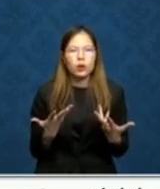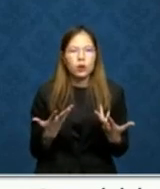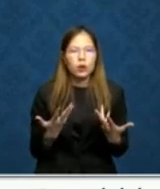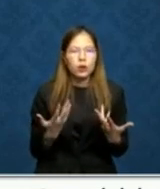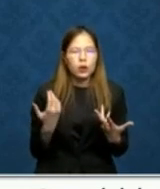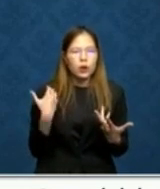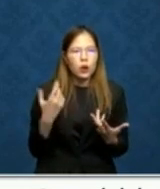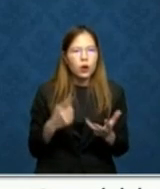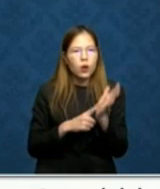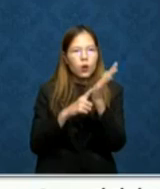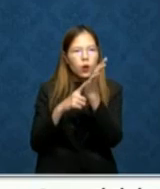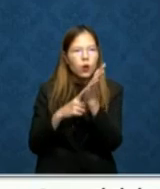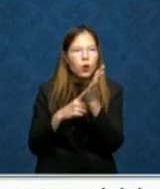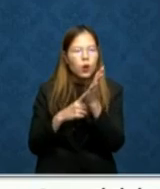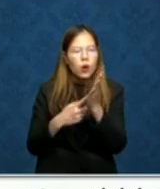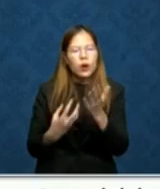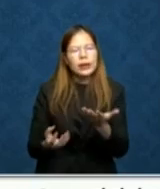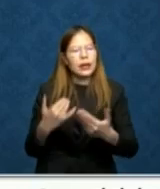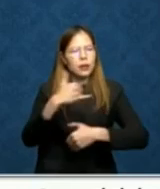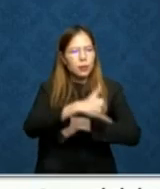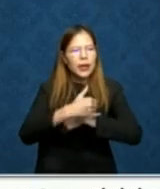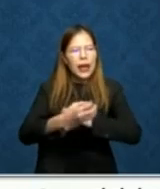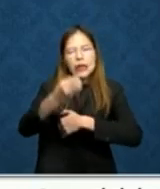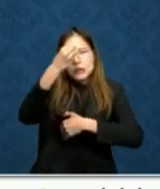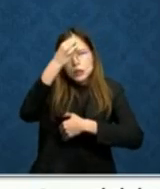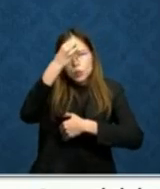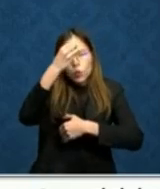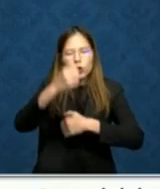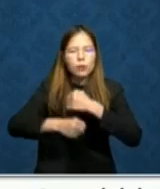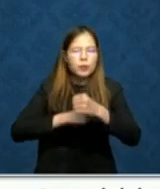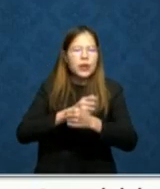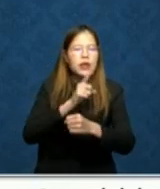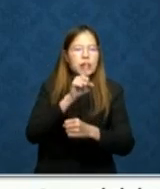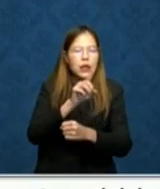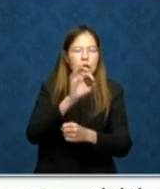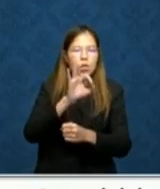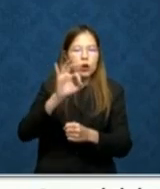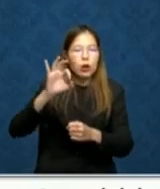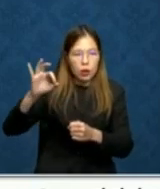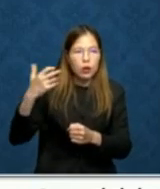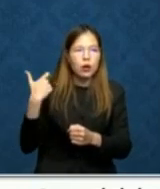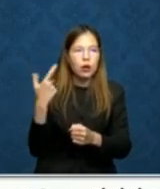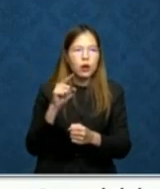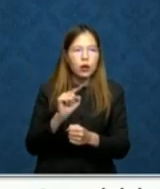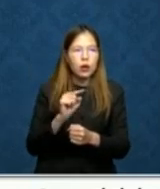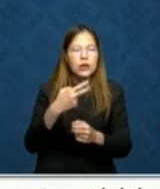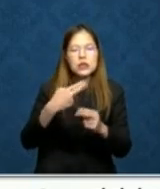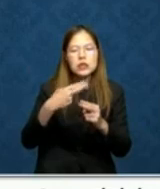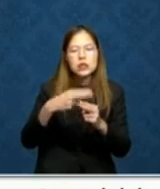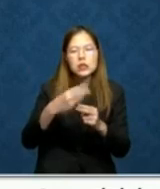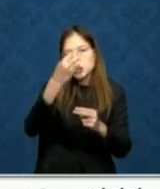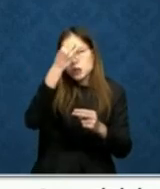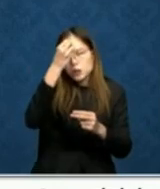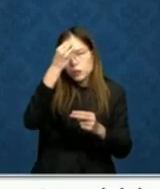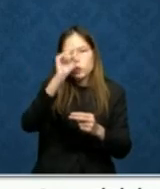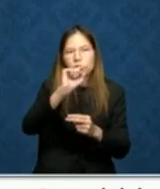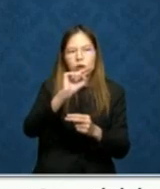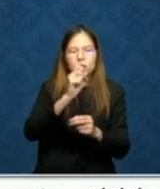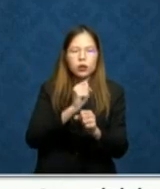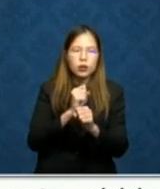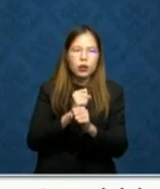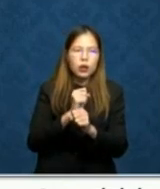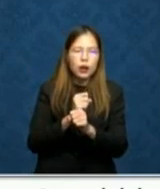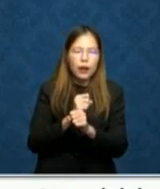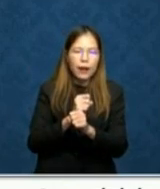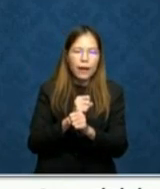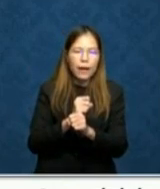รือเราไปดูกรณีศึกษาในประเทศญี่ปุ่นค่ะเมื่อปี1999นะคะกับคดีของคาซูฮิโตะโคมัตสึค่ะมีการจ้างวานฆ่าแฟนเก่